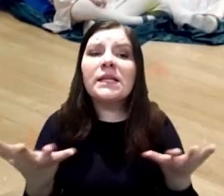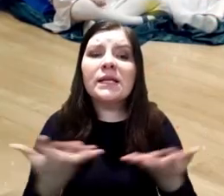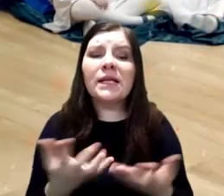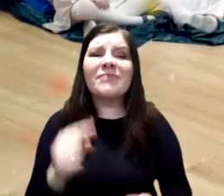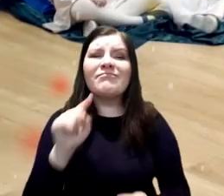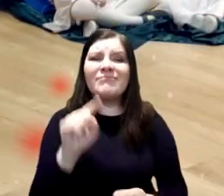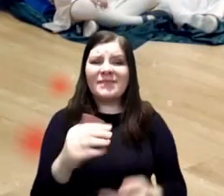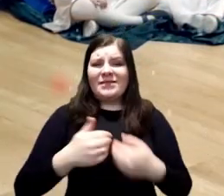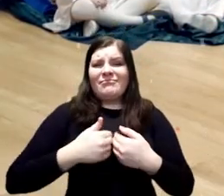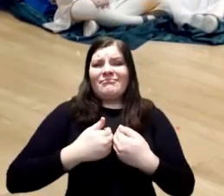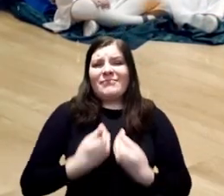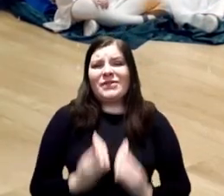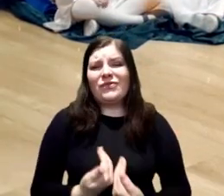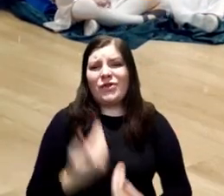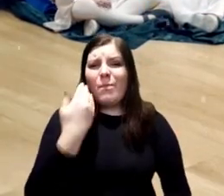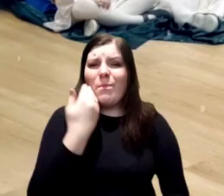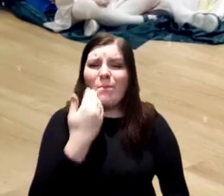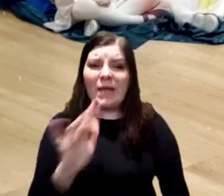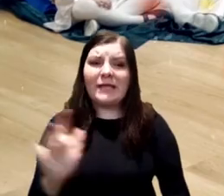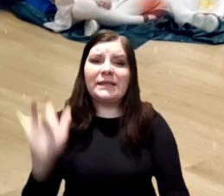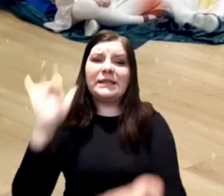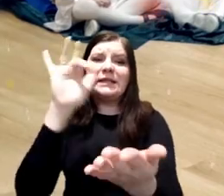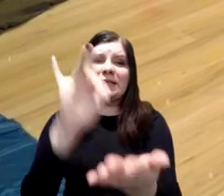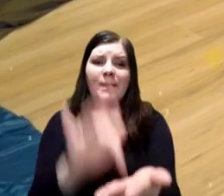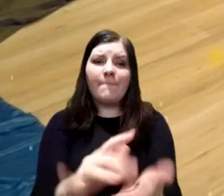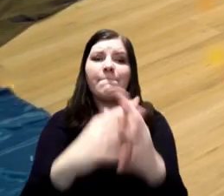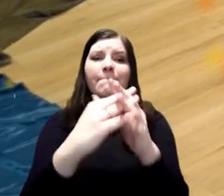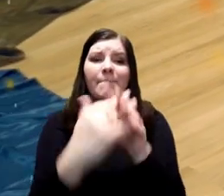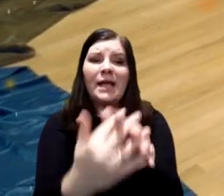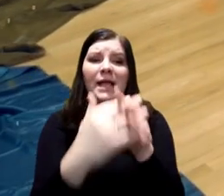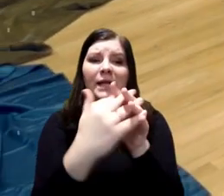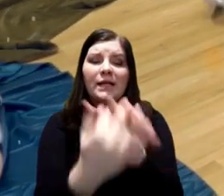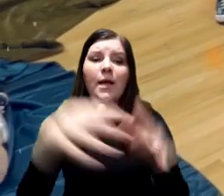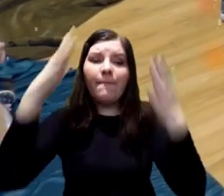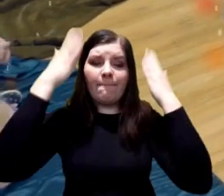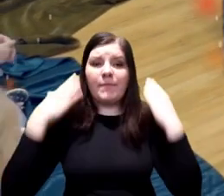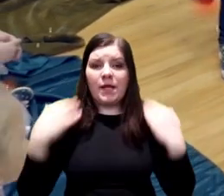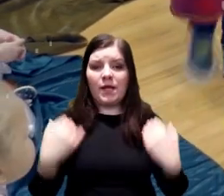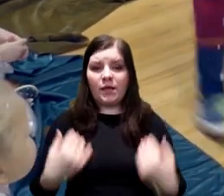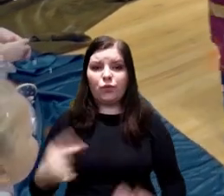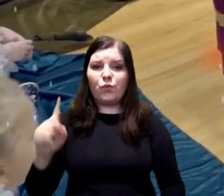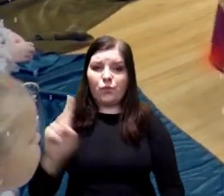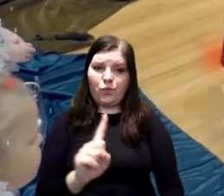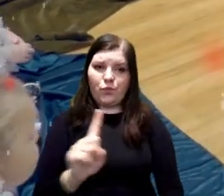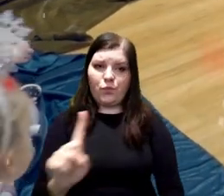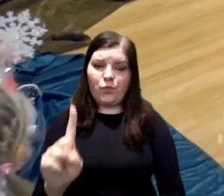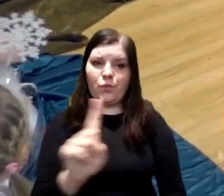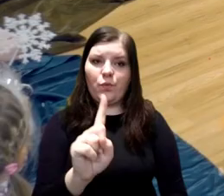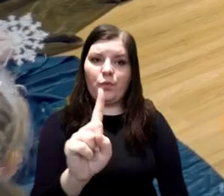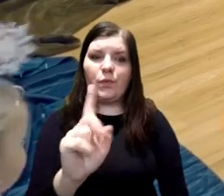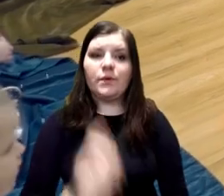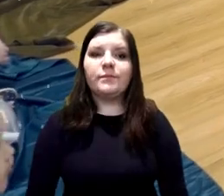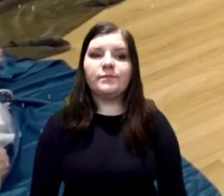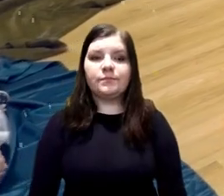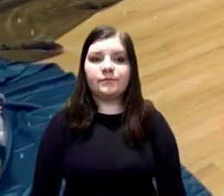Martę i przez Panią Anetkę, które są studentkami trzeciego roku oligofrenopedagogiki z arteterapią. I